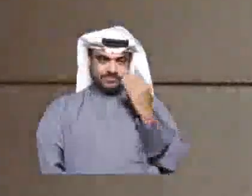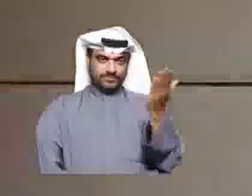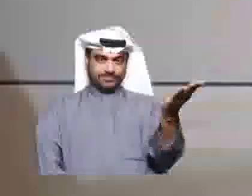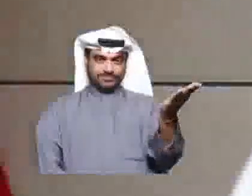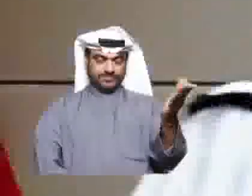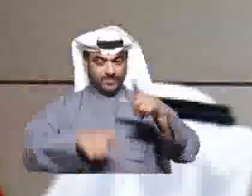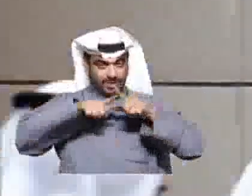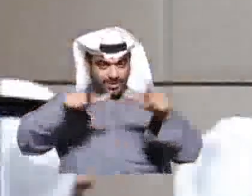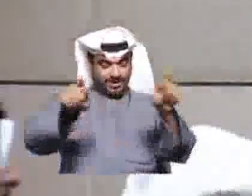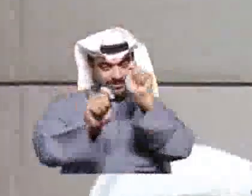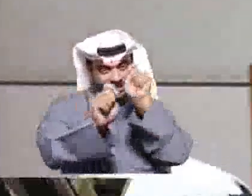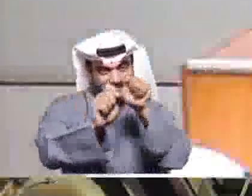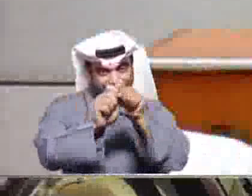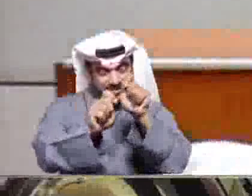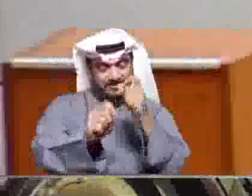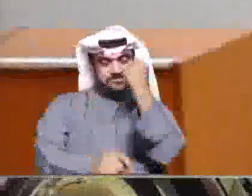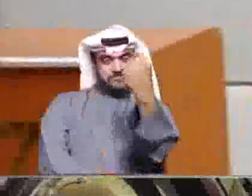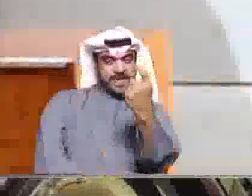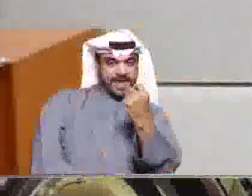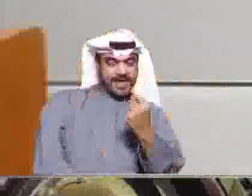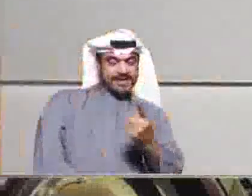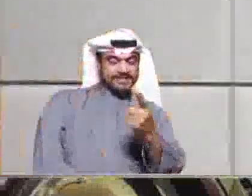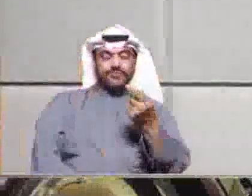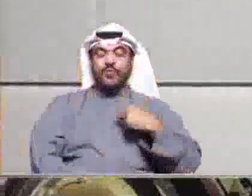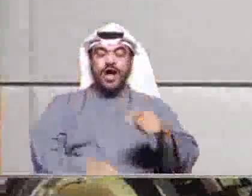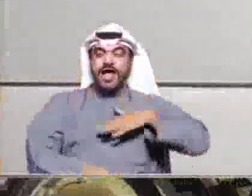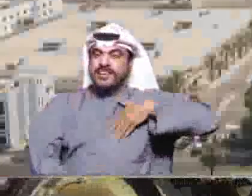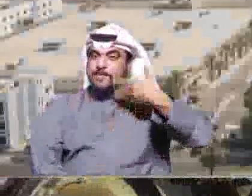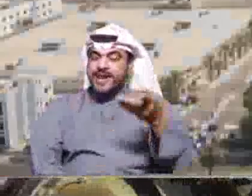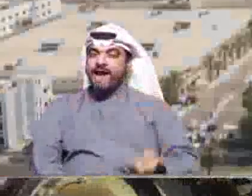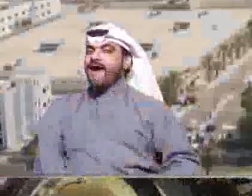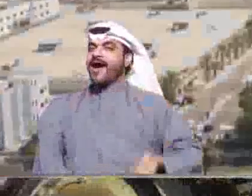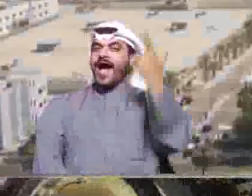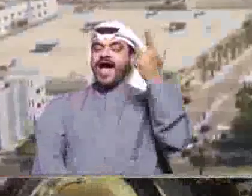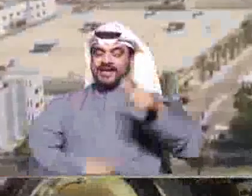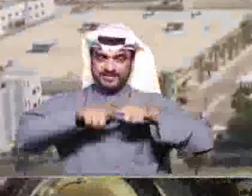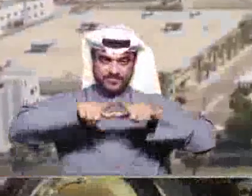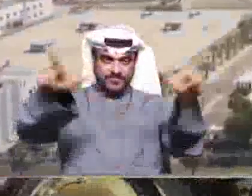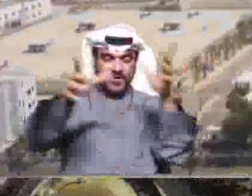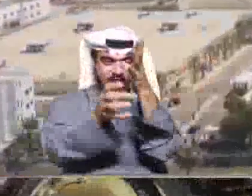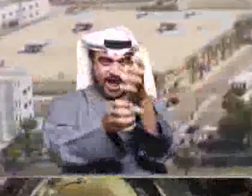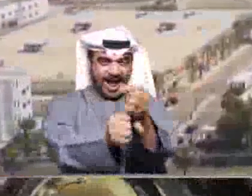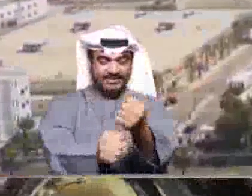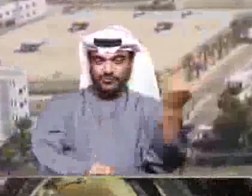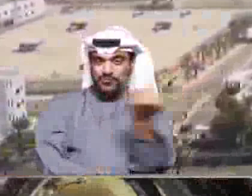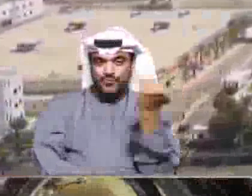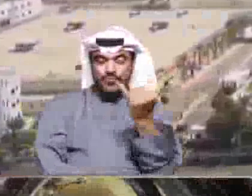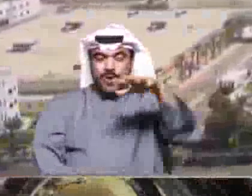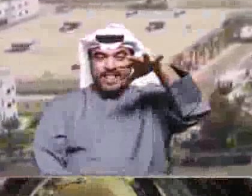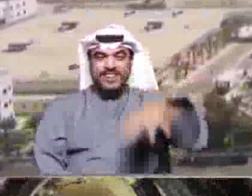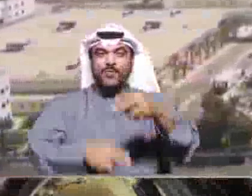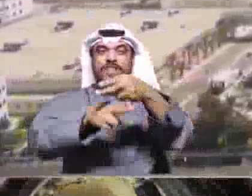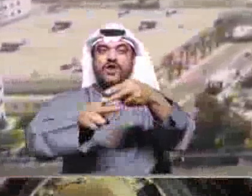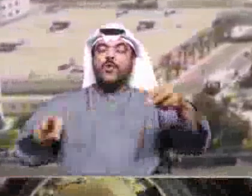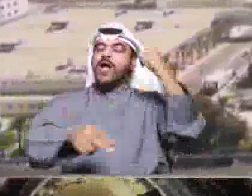نصائح سديدة وتمنيات غالية وتوجيهات سامية من أجل أن تبقى الكويت على عهدها